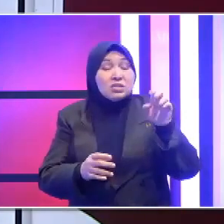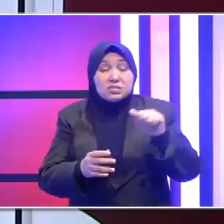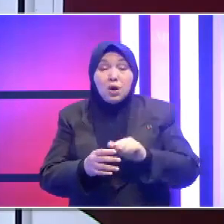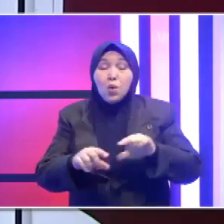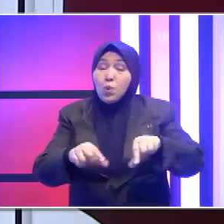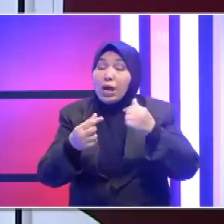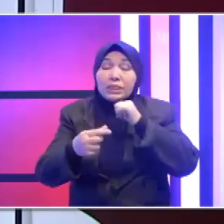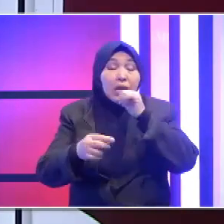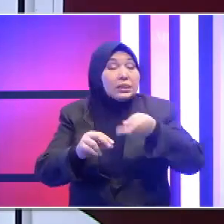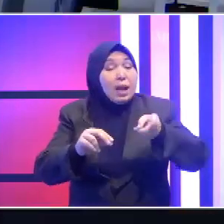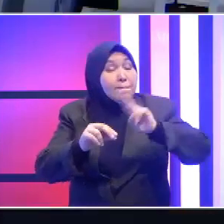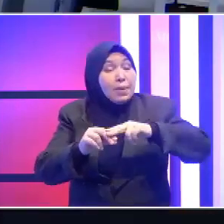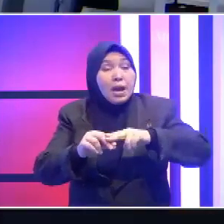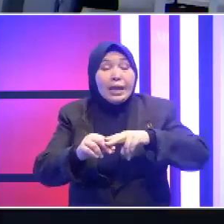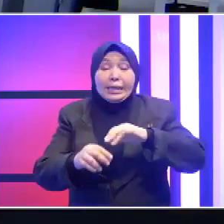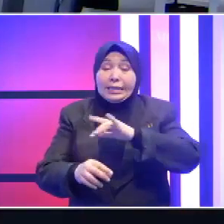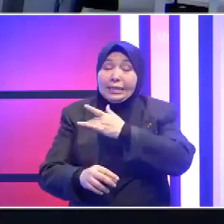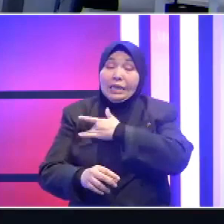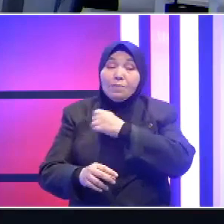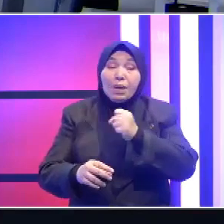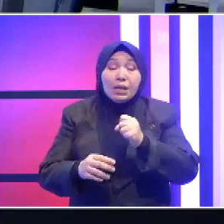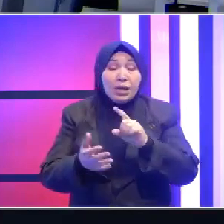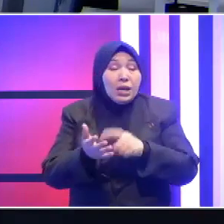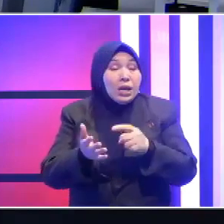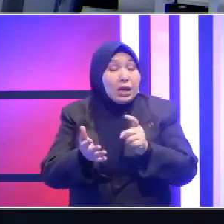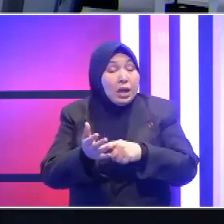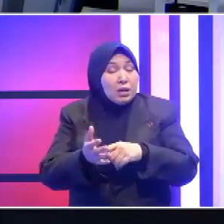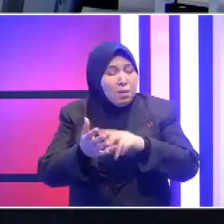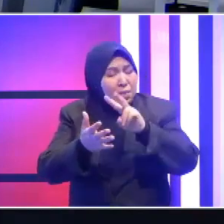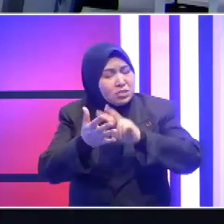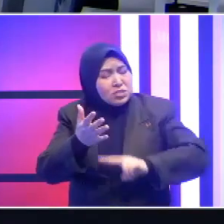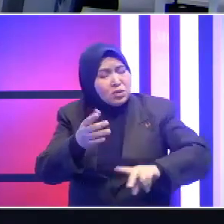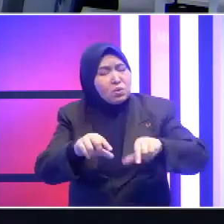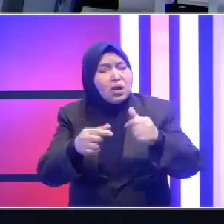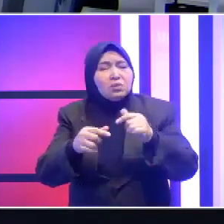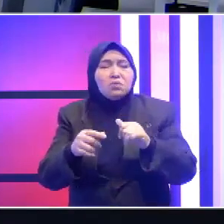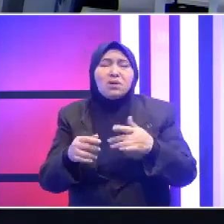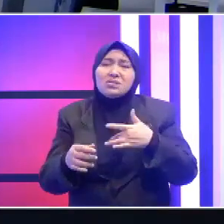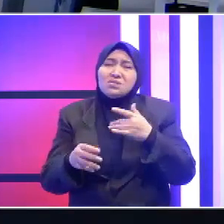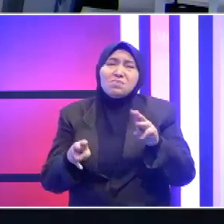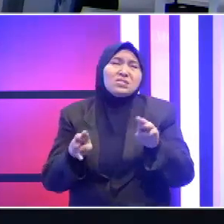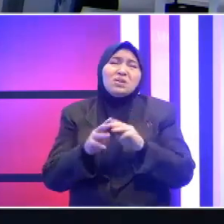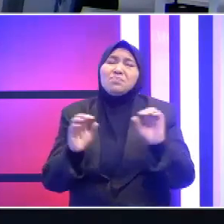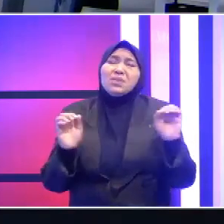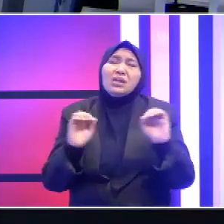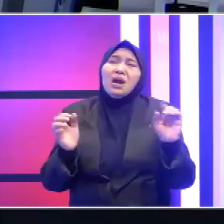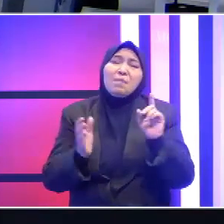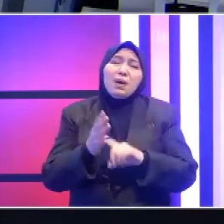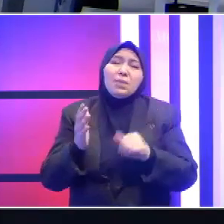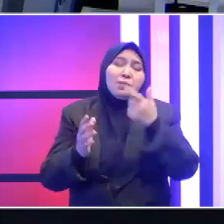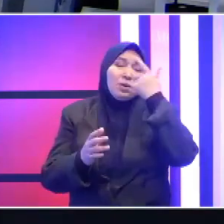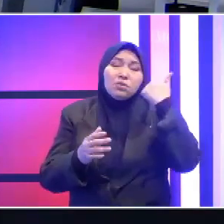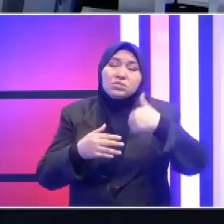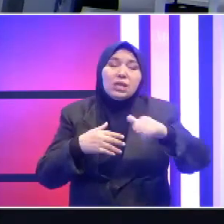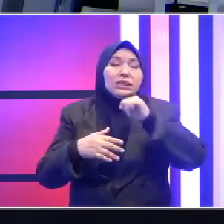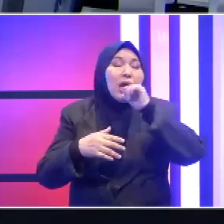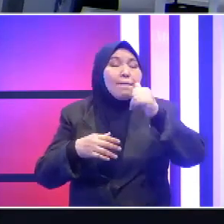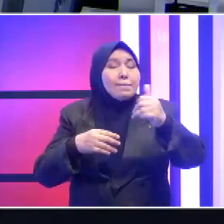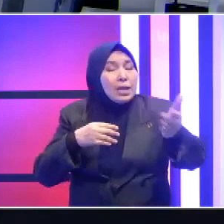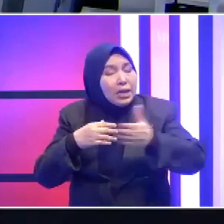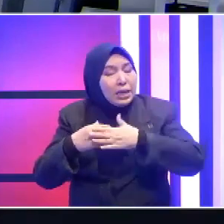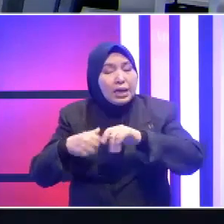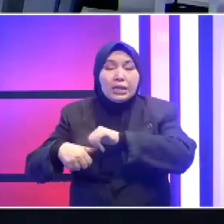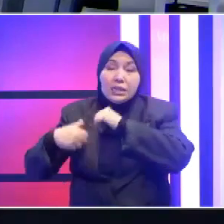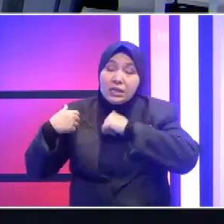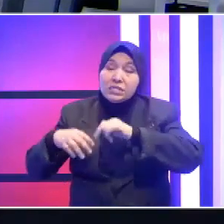al-quran tidak menambah iman menyenangkan yang dia baca Quran itu dia semacam Kak javape pasal dia tidak kembalikan hatinya